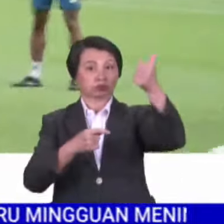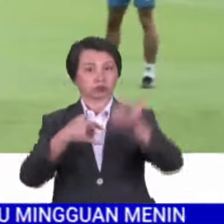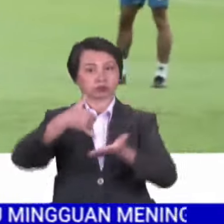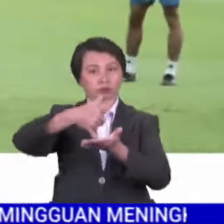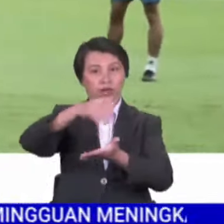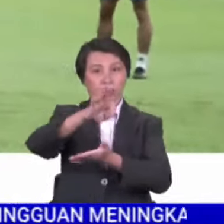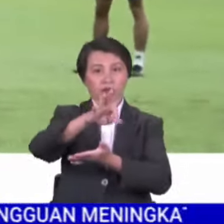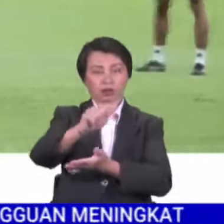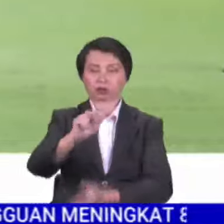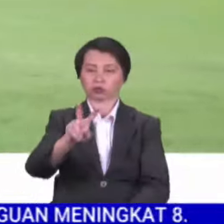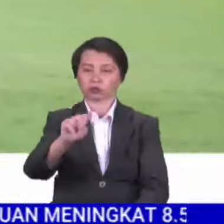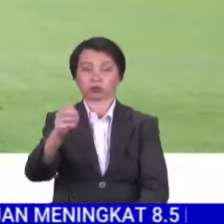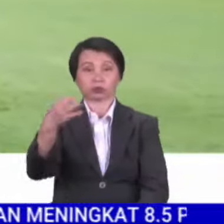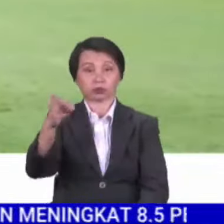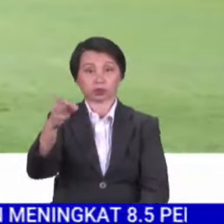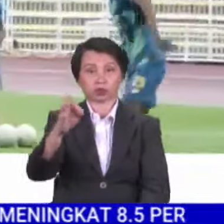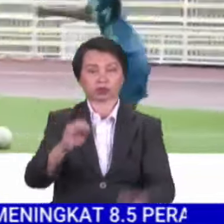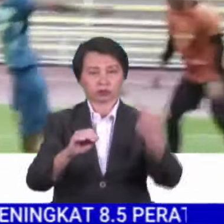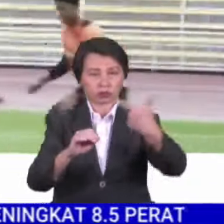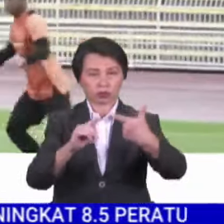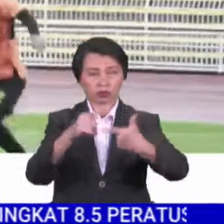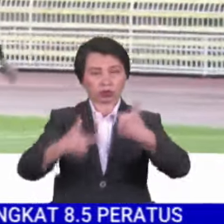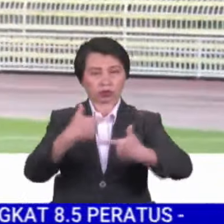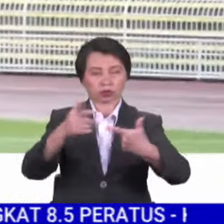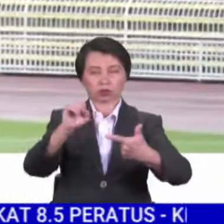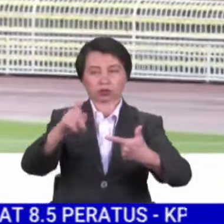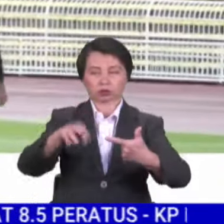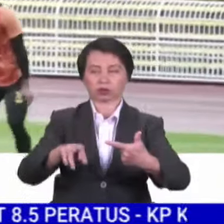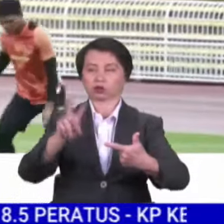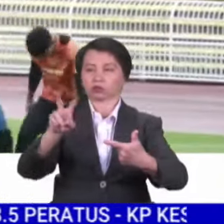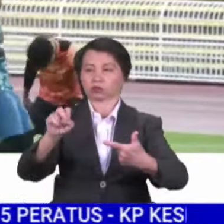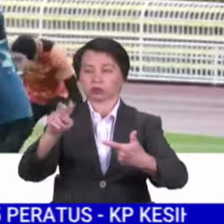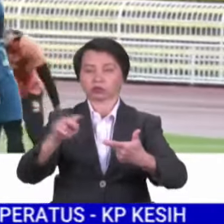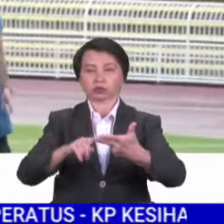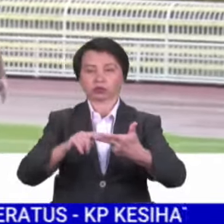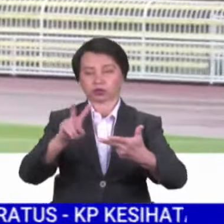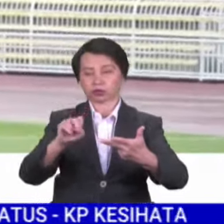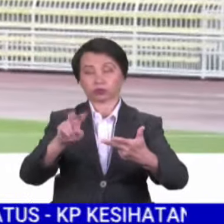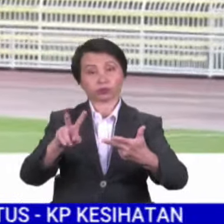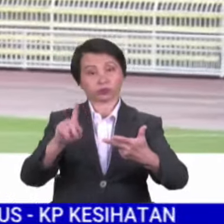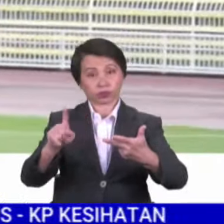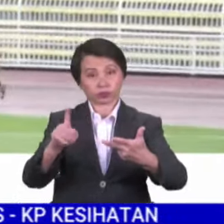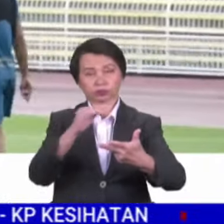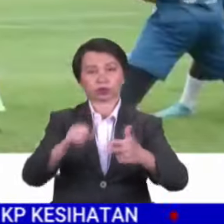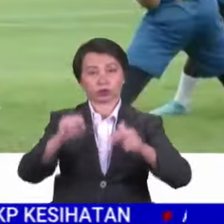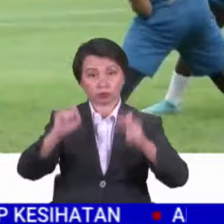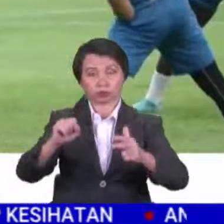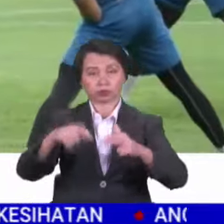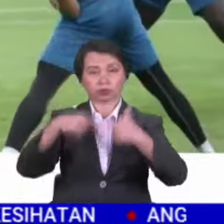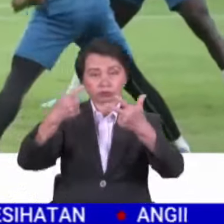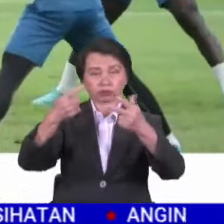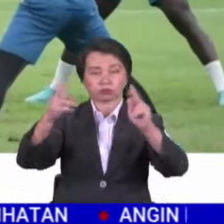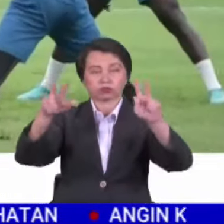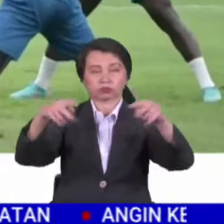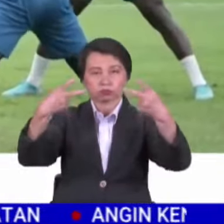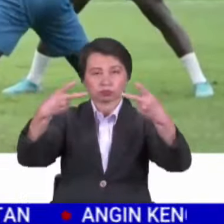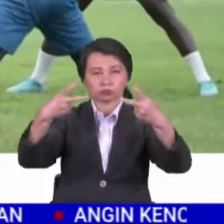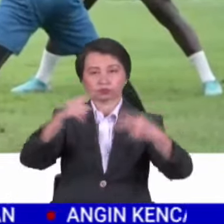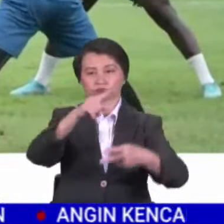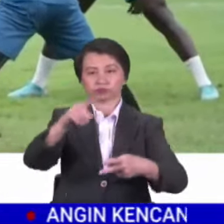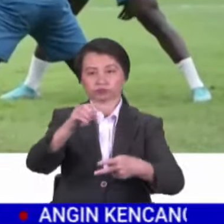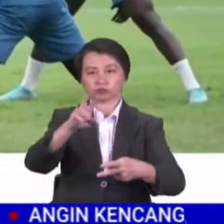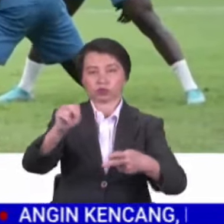FA 2019, naib juara Liga Super 2020 dan 2021 serta layak ke separuh akhir Zon